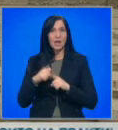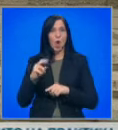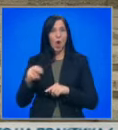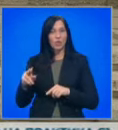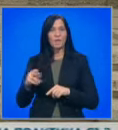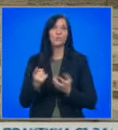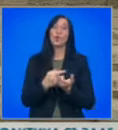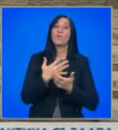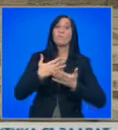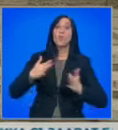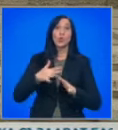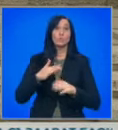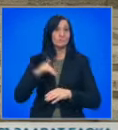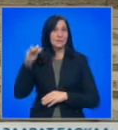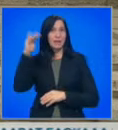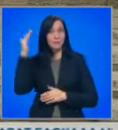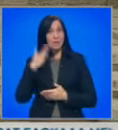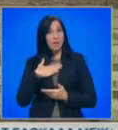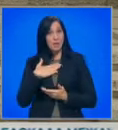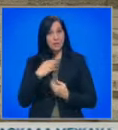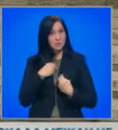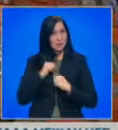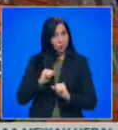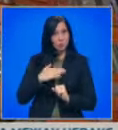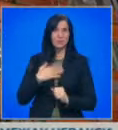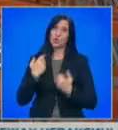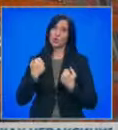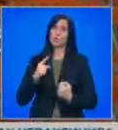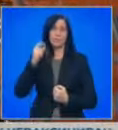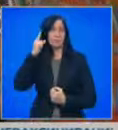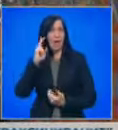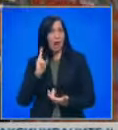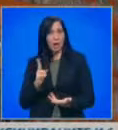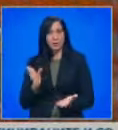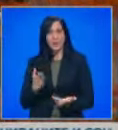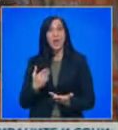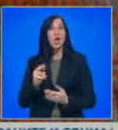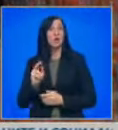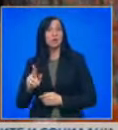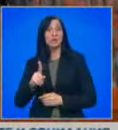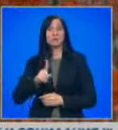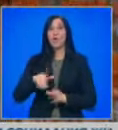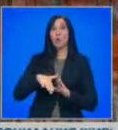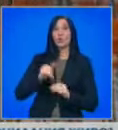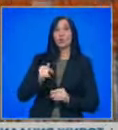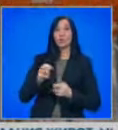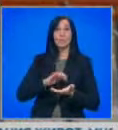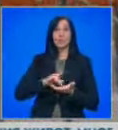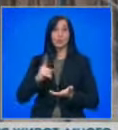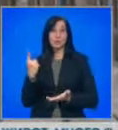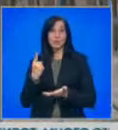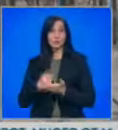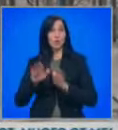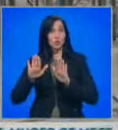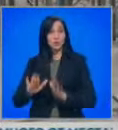сигурност има, че наистина трудно мога да си представя как някой ще го постигне. От ЦИК не отрекоха, че машините, които са разпоредили да останат в склада